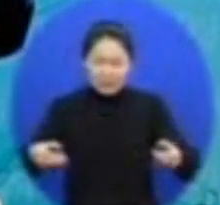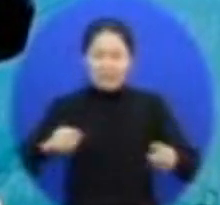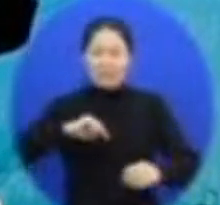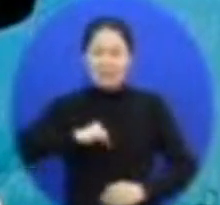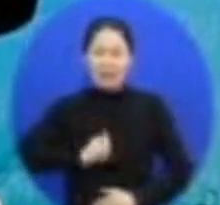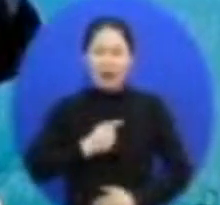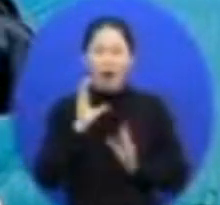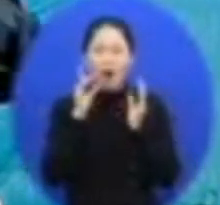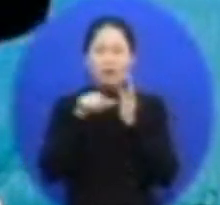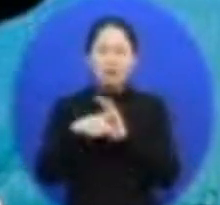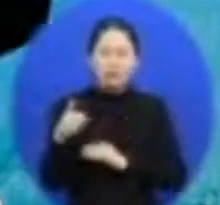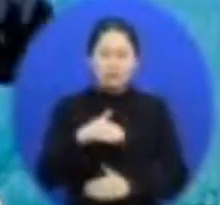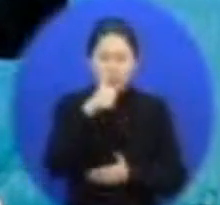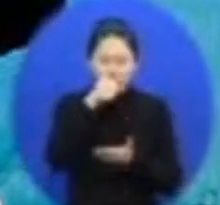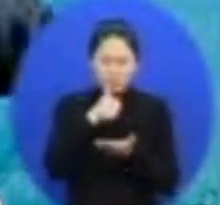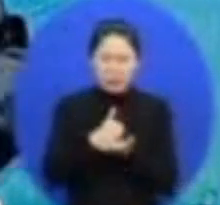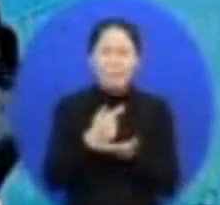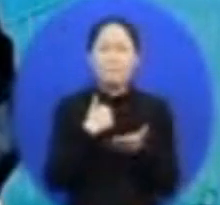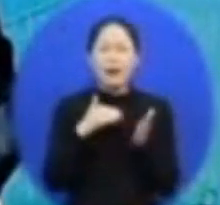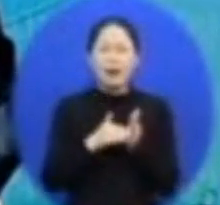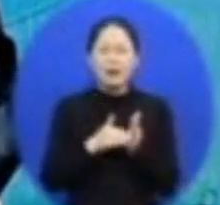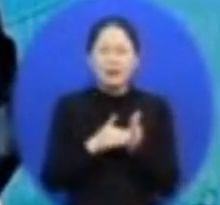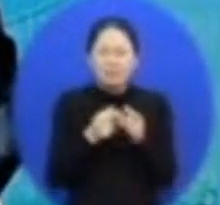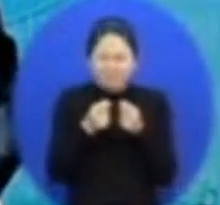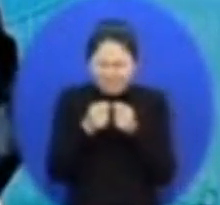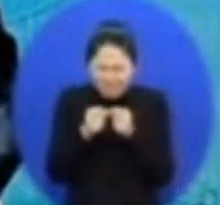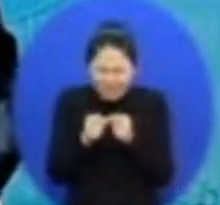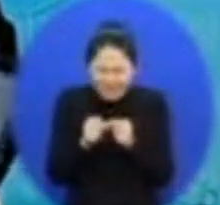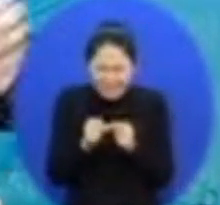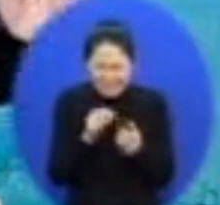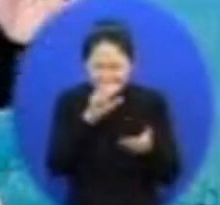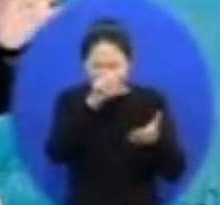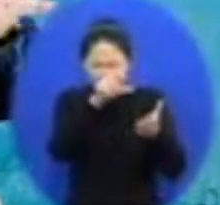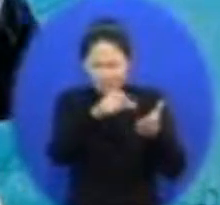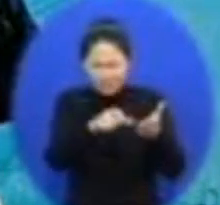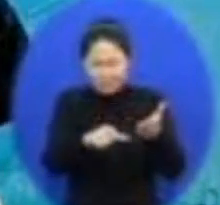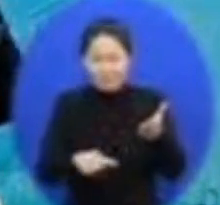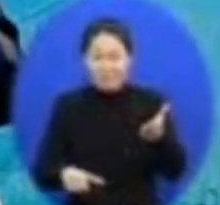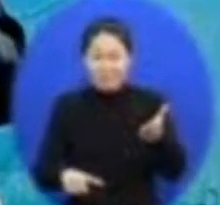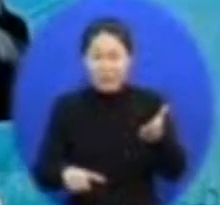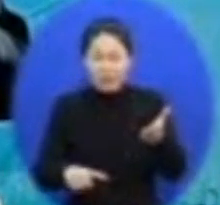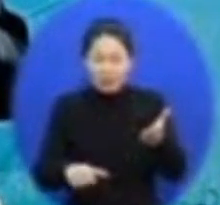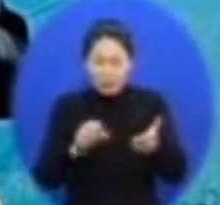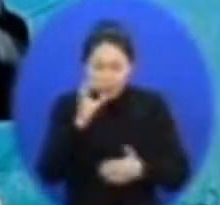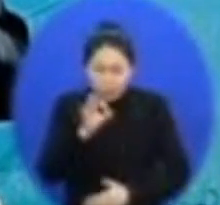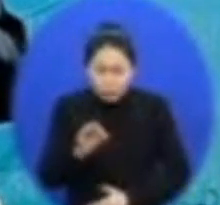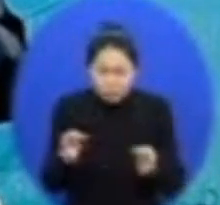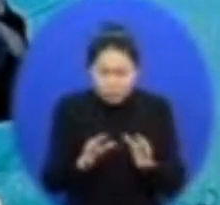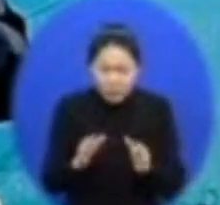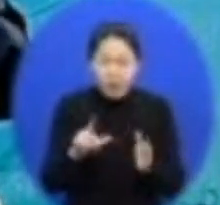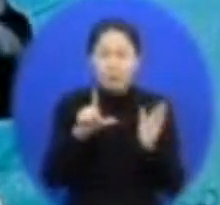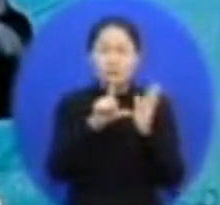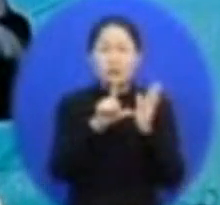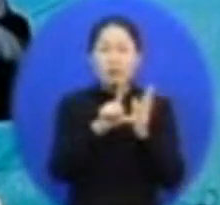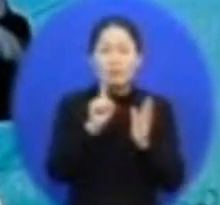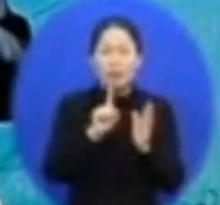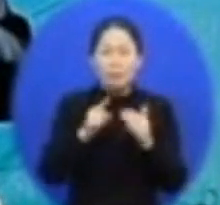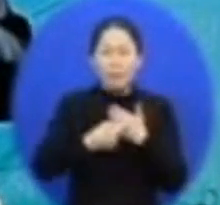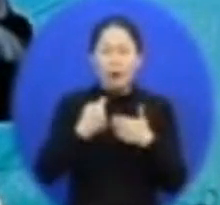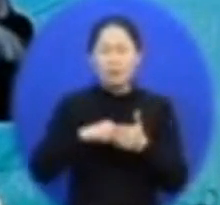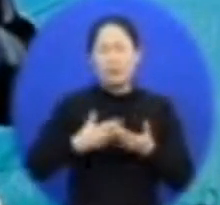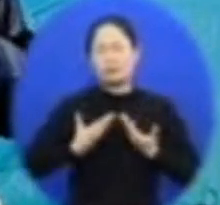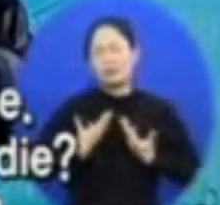지었던 죄가 다 100억이 기록이 되어 있었어요 그걸 보는 순간 에 마틴 루터가 마음에 다시 절 방